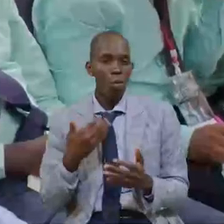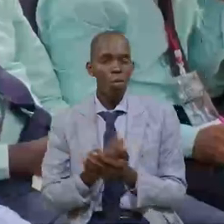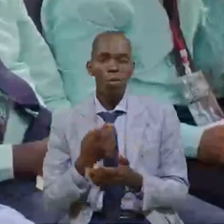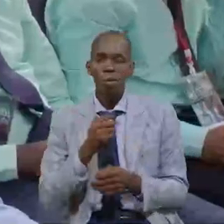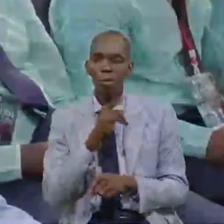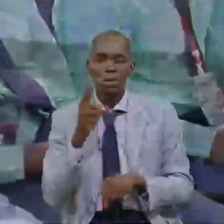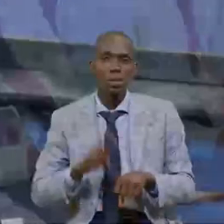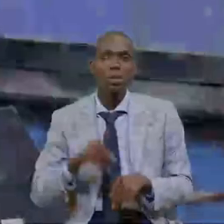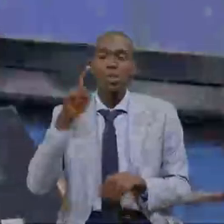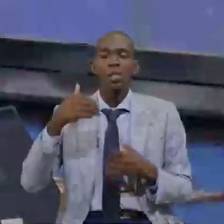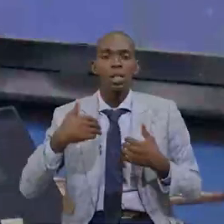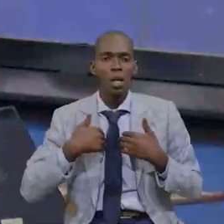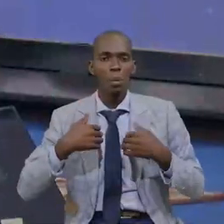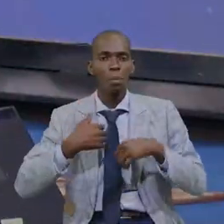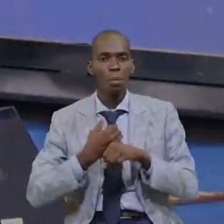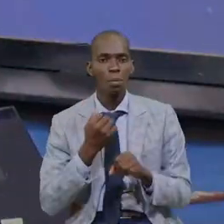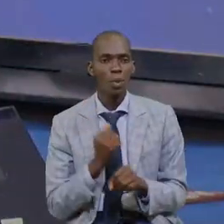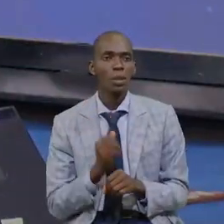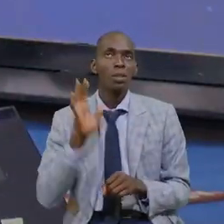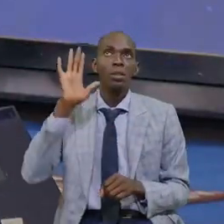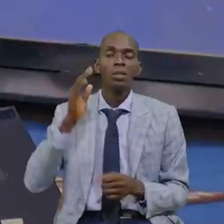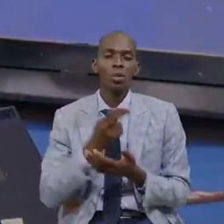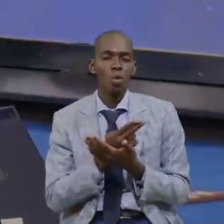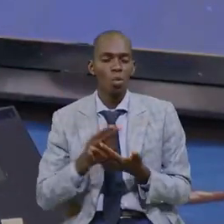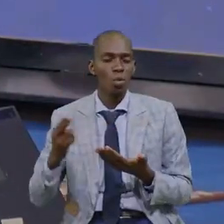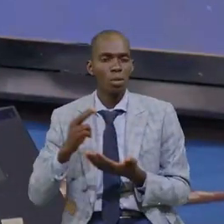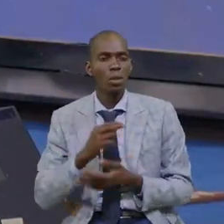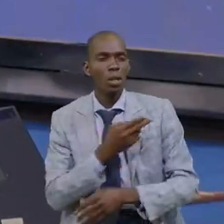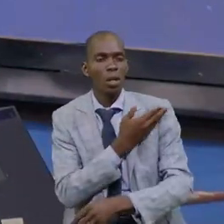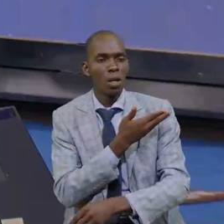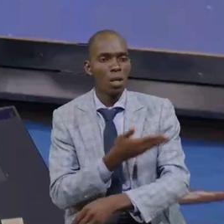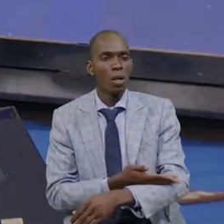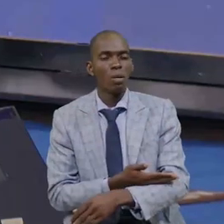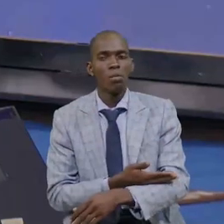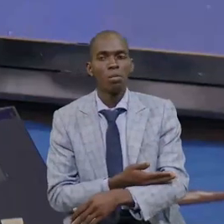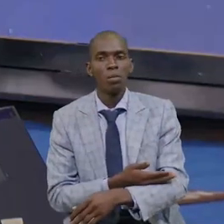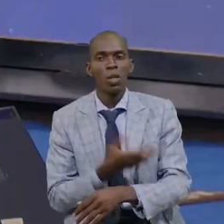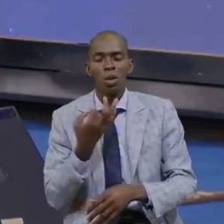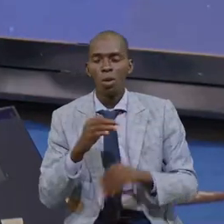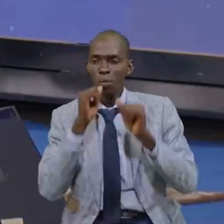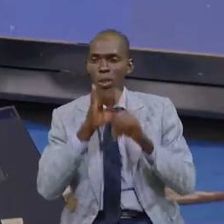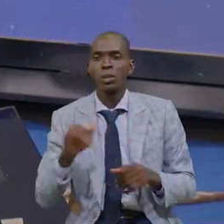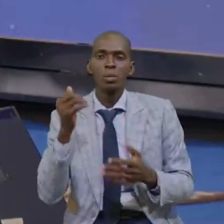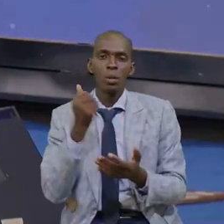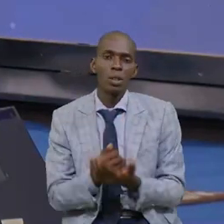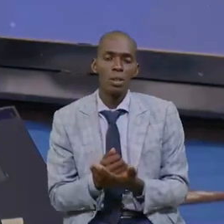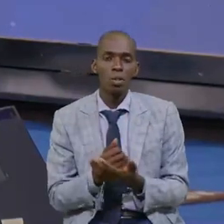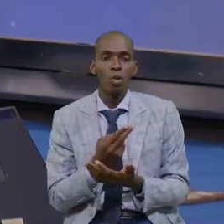Toutes les nations. Il découvre son bras de sainteté, de